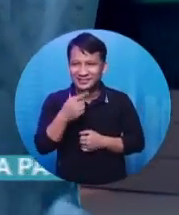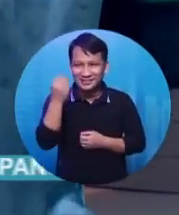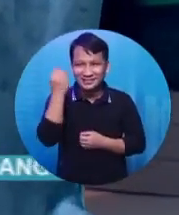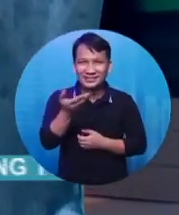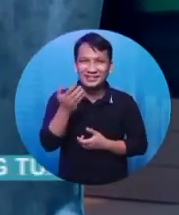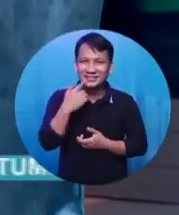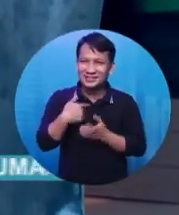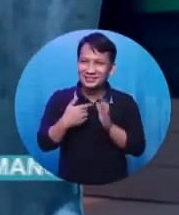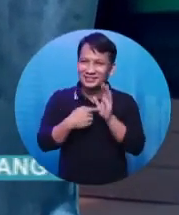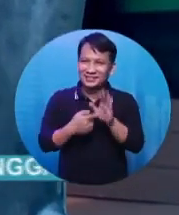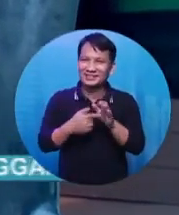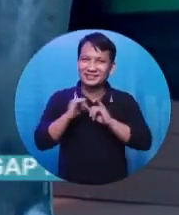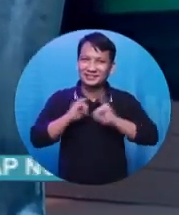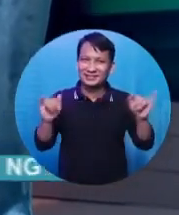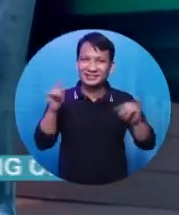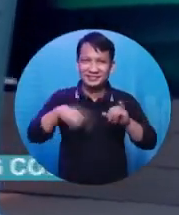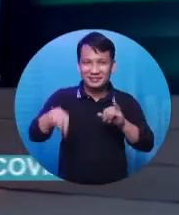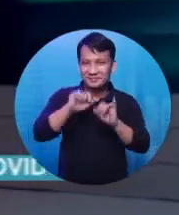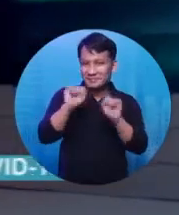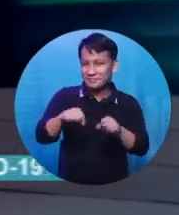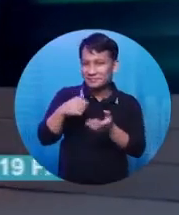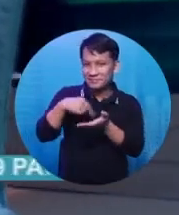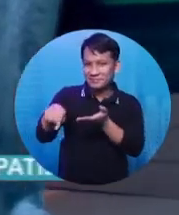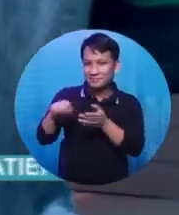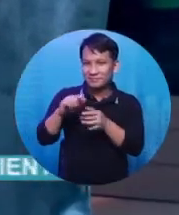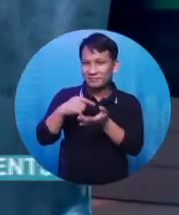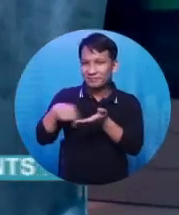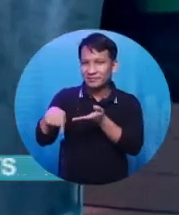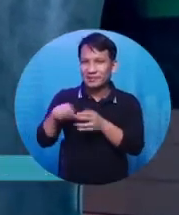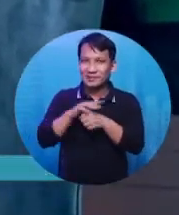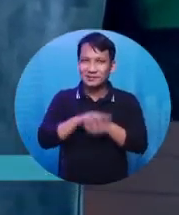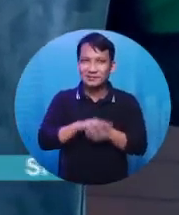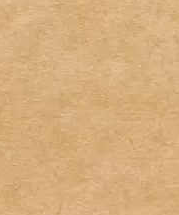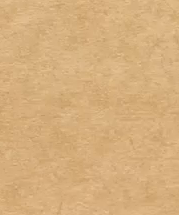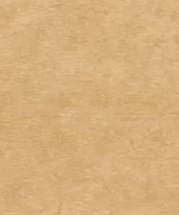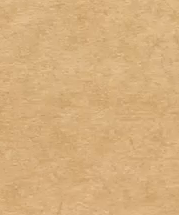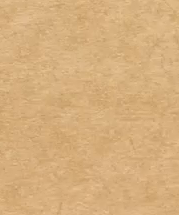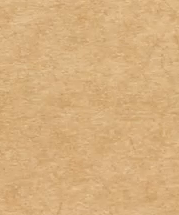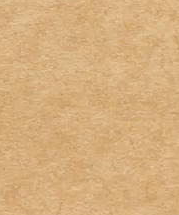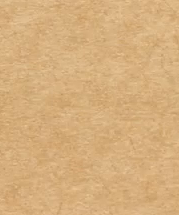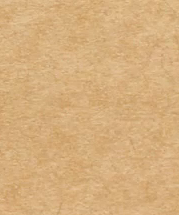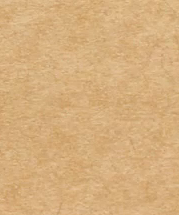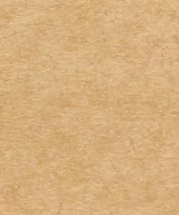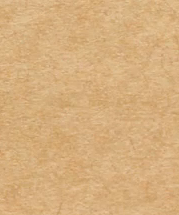magmumulta at ang multa ay sayaw. Wow. Diba? Nawala yung mga stress namin. Okay.